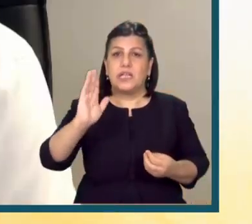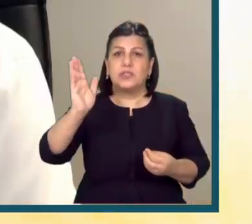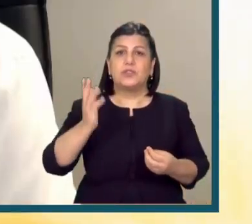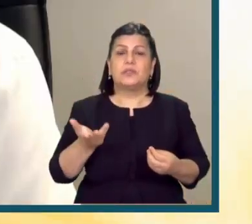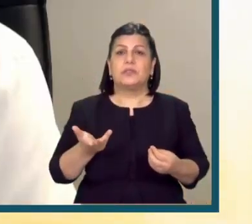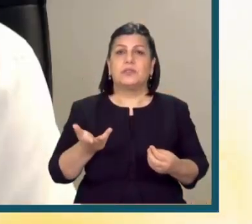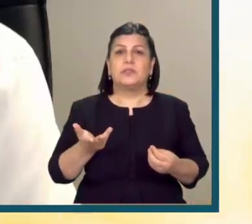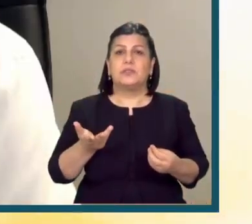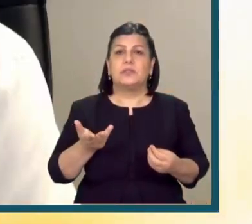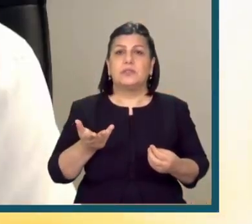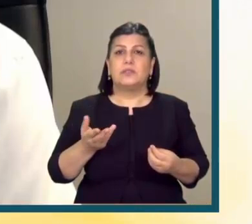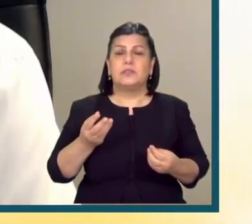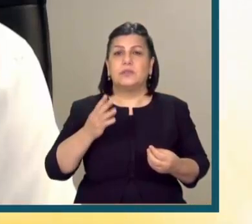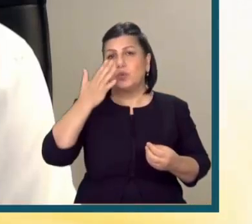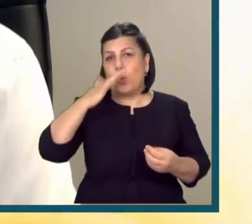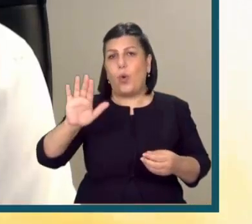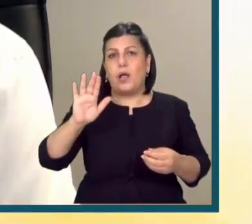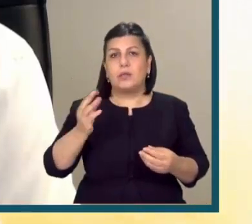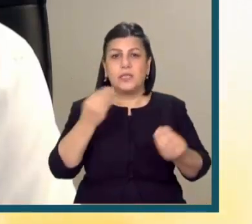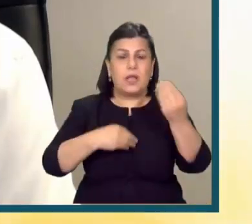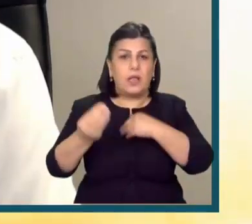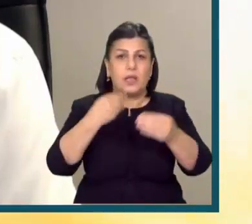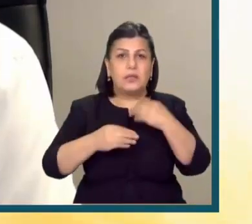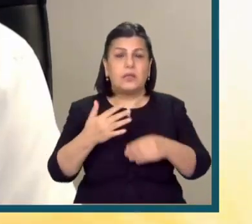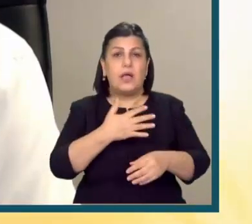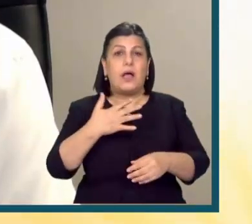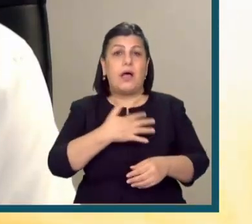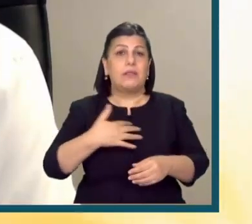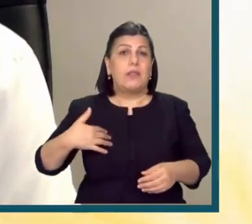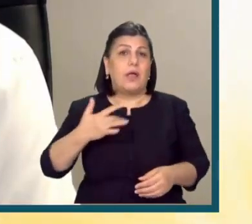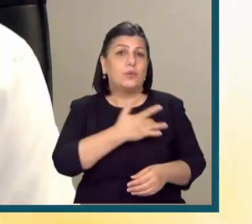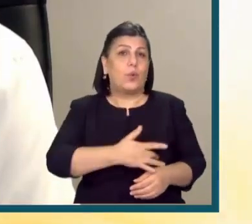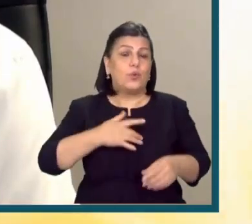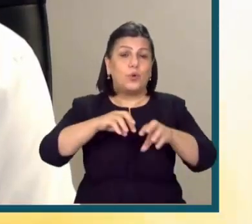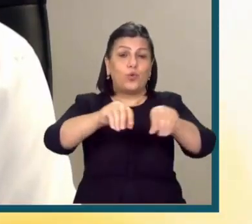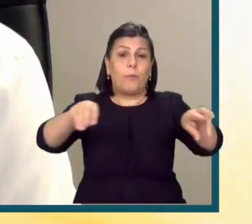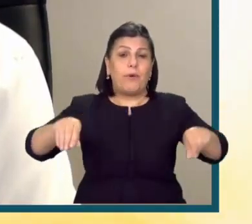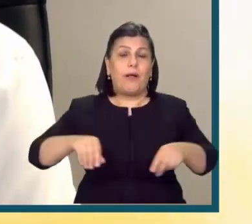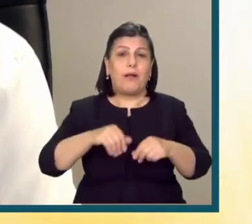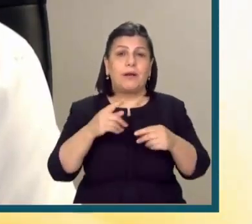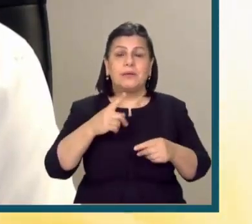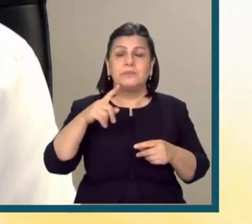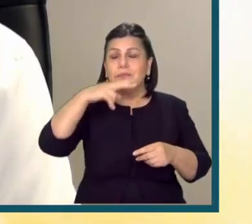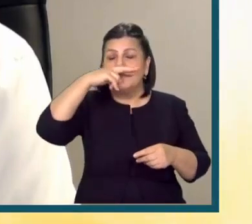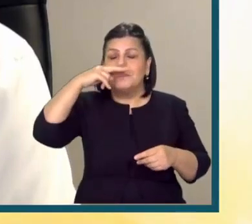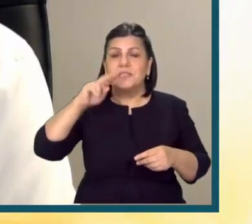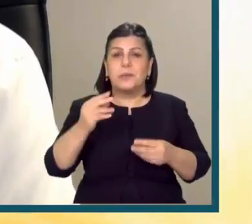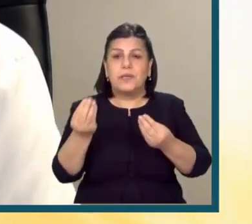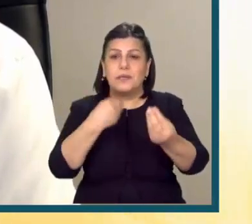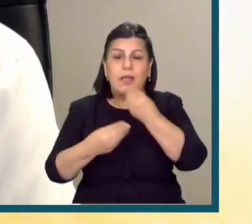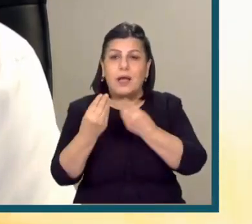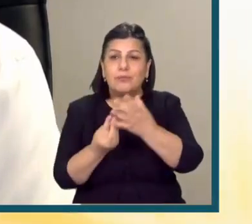gidişi, yönelişi tabii ki doğal gıdalardan, Anadolu topraklarının doğal o mis gibi